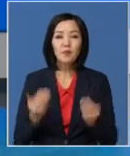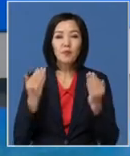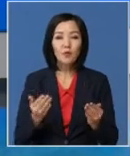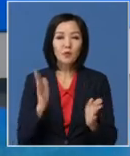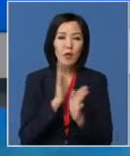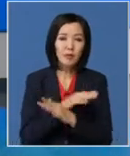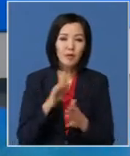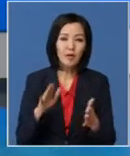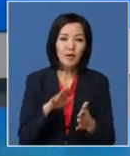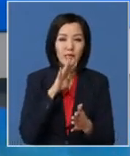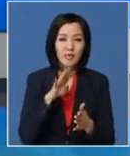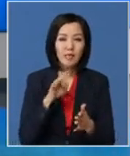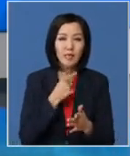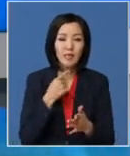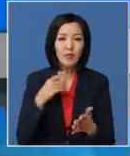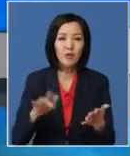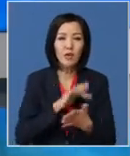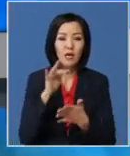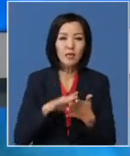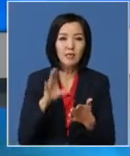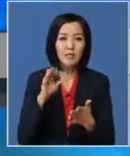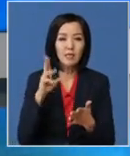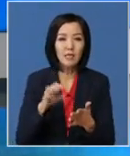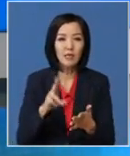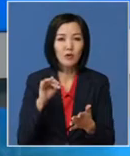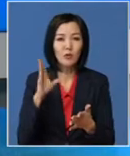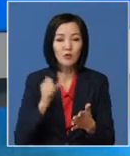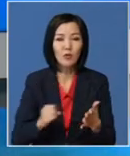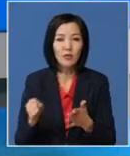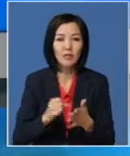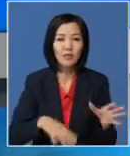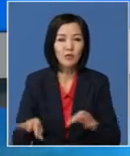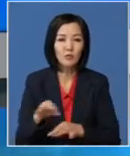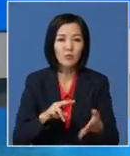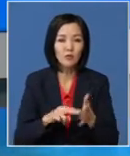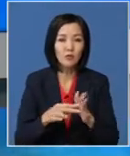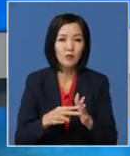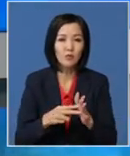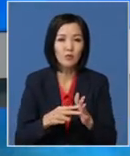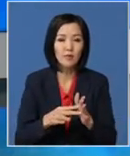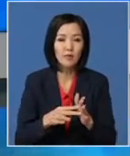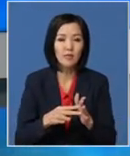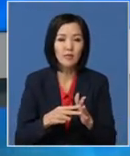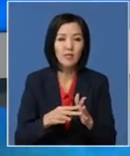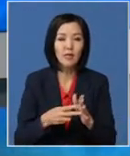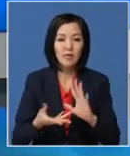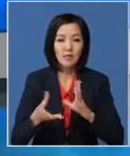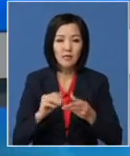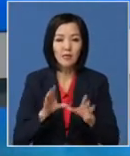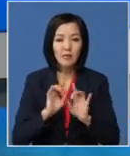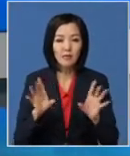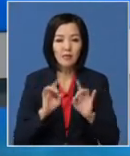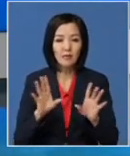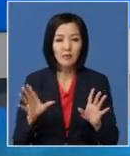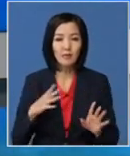Сонымен қатар, бүгін Қапшағай, Текелі және Талдықорған қаласы мен Ескелді Көксу аудандарының әкімдері жоба жоспарларымен бөлісіп, есептік